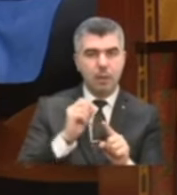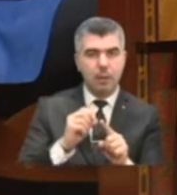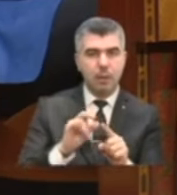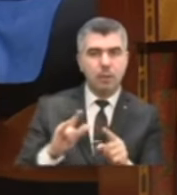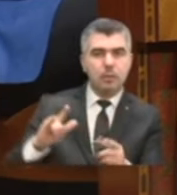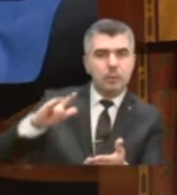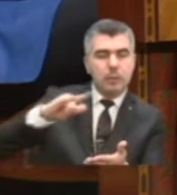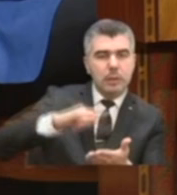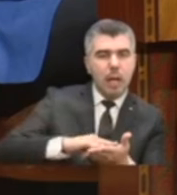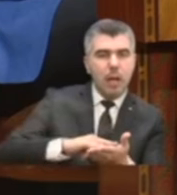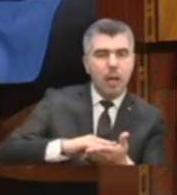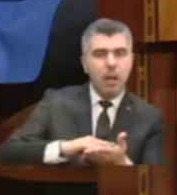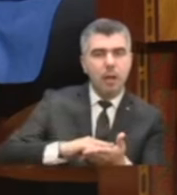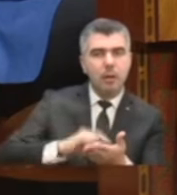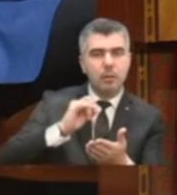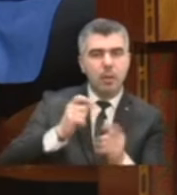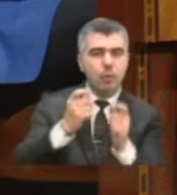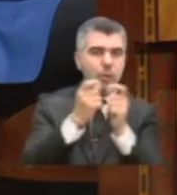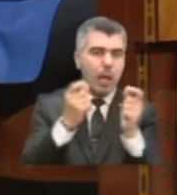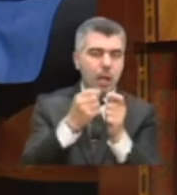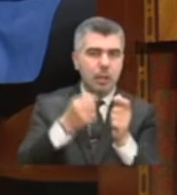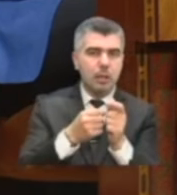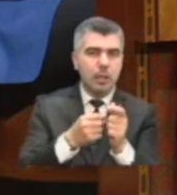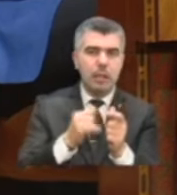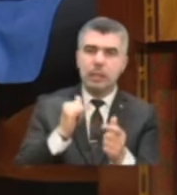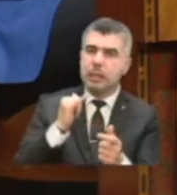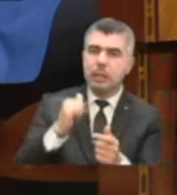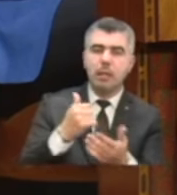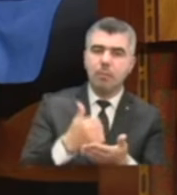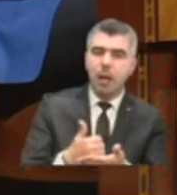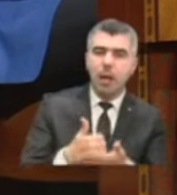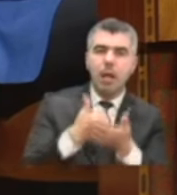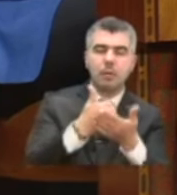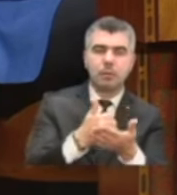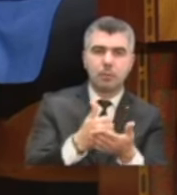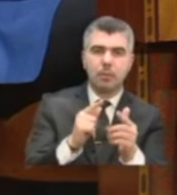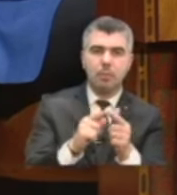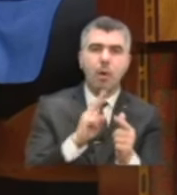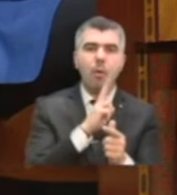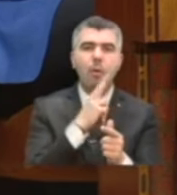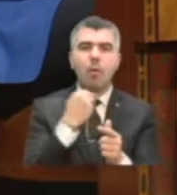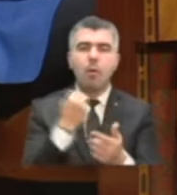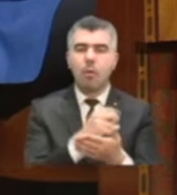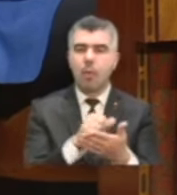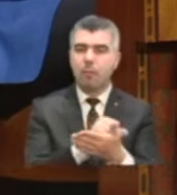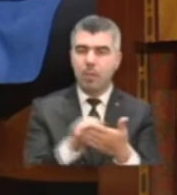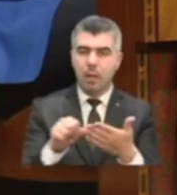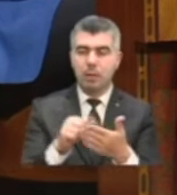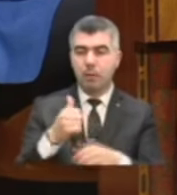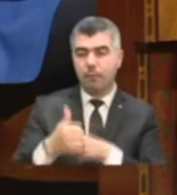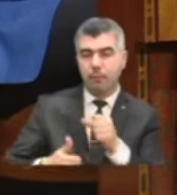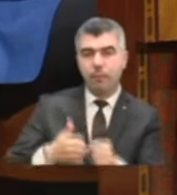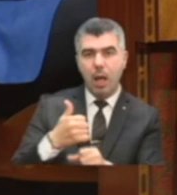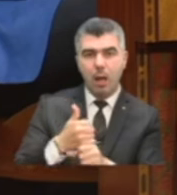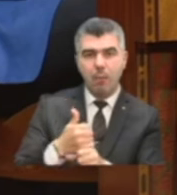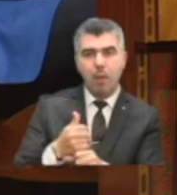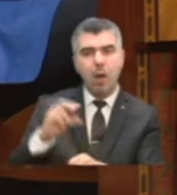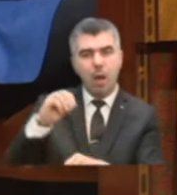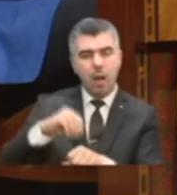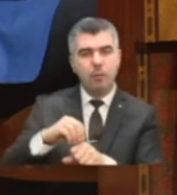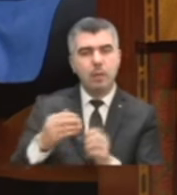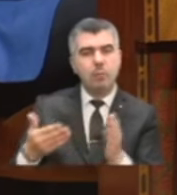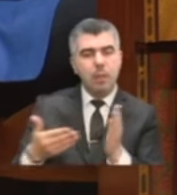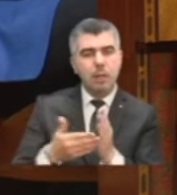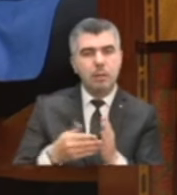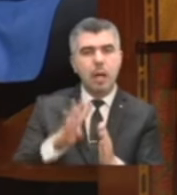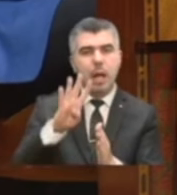الملكية، كل سنة تأخذ دعم مالي من الأموال العمومية، السنة الفائتة وهذه السنة مؤخرا أزيد